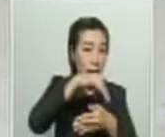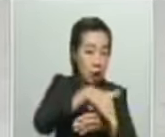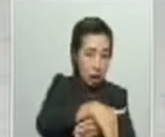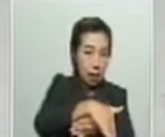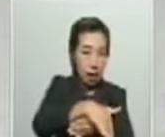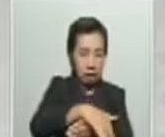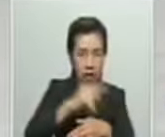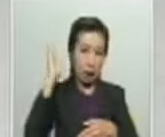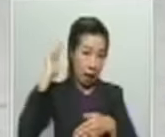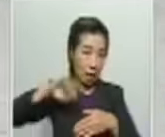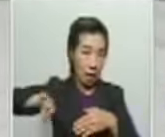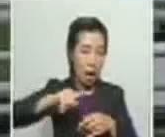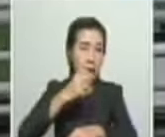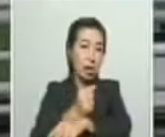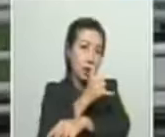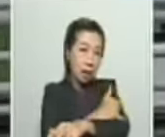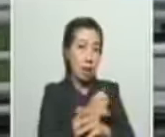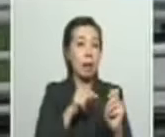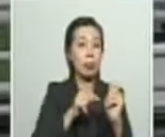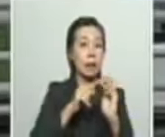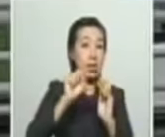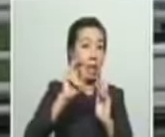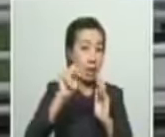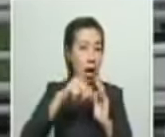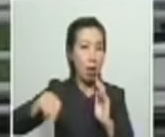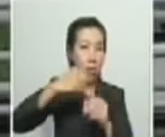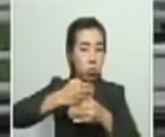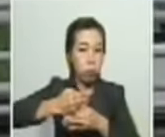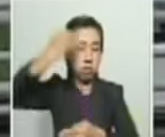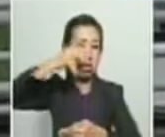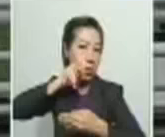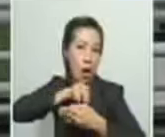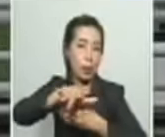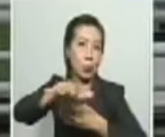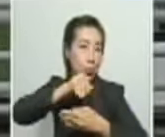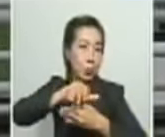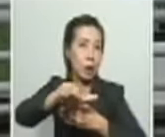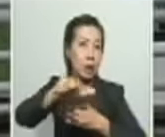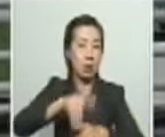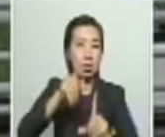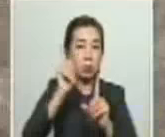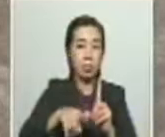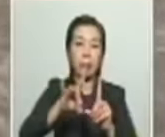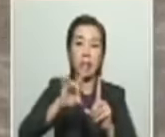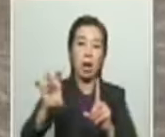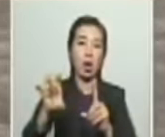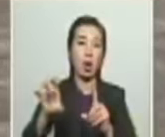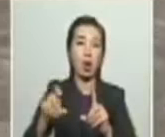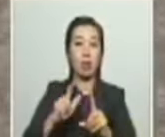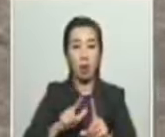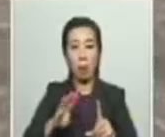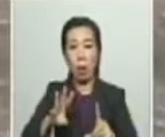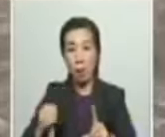งมาถึงอําเภอเสนาพระนครศรีอยุธยานะคะก็จะมีการระบายน้ำเพิ่มขึ้นเป็น 1,800 ลูกบาศก์เมตรต่อวินาทีด้